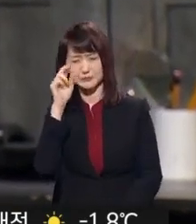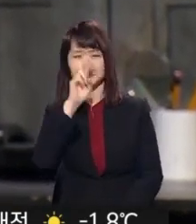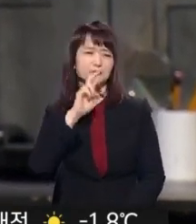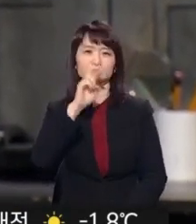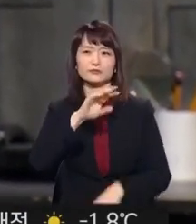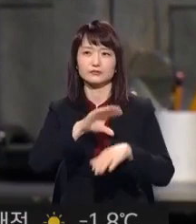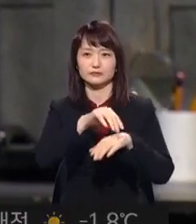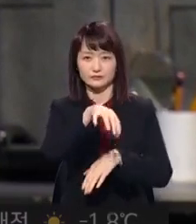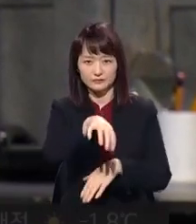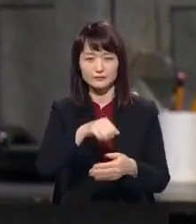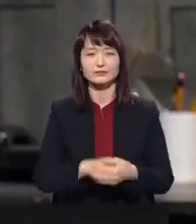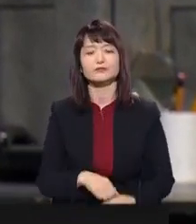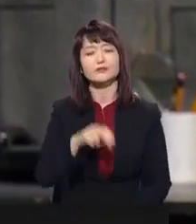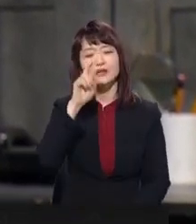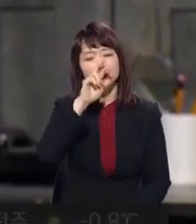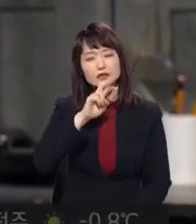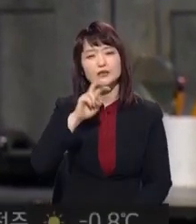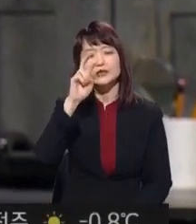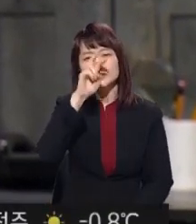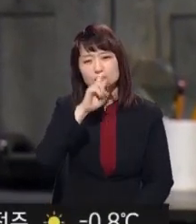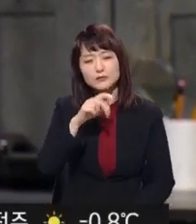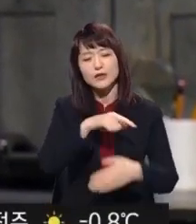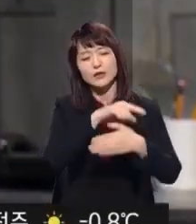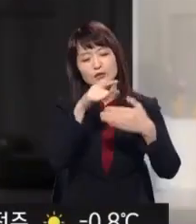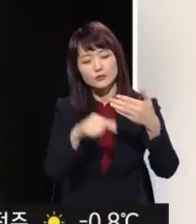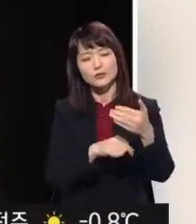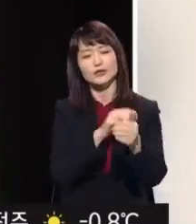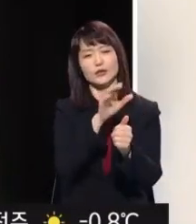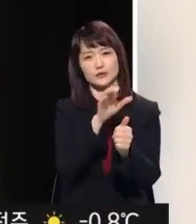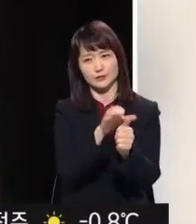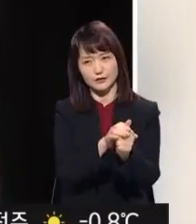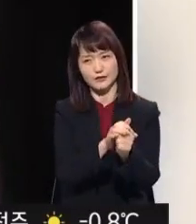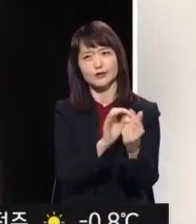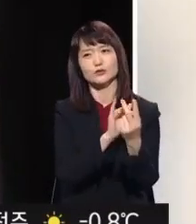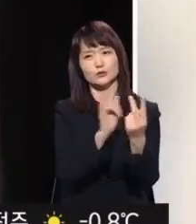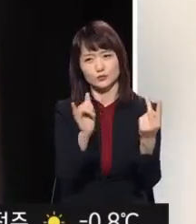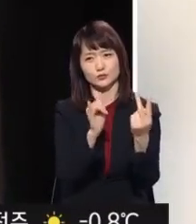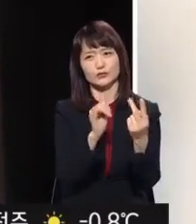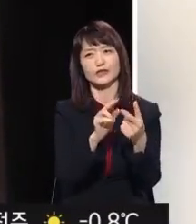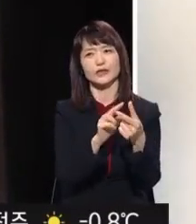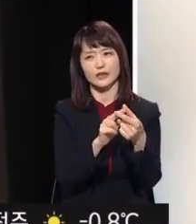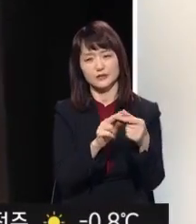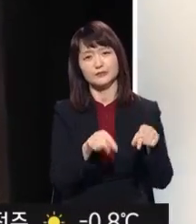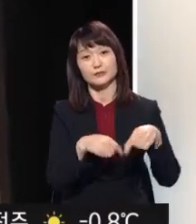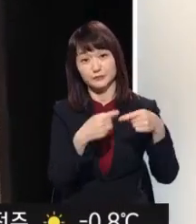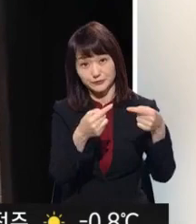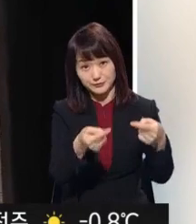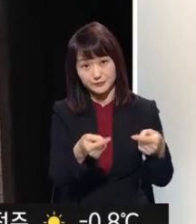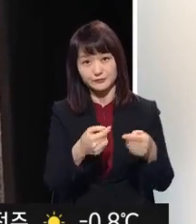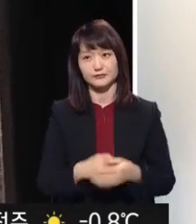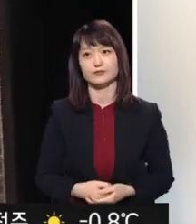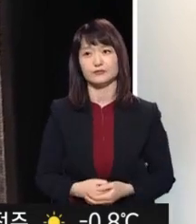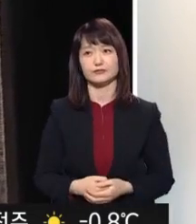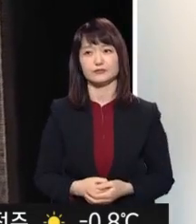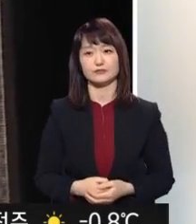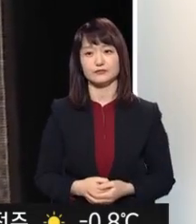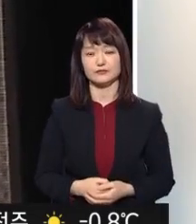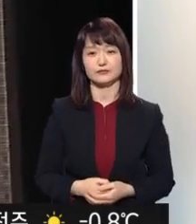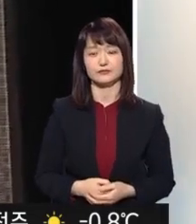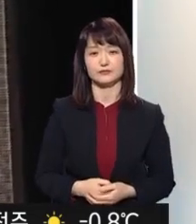방송국에 음악 프로그램 인기 가요에서 같이 진행을 했었어요 아까 사진에 나왔는데 이때만 해도 불화설이 나왔다고 합니다